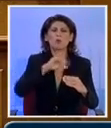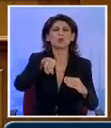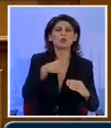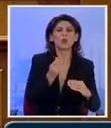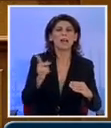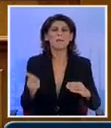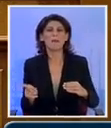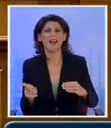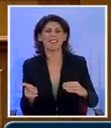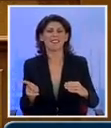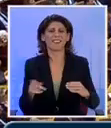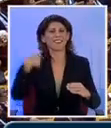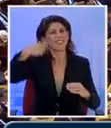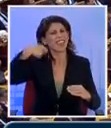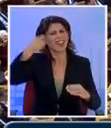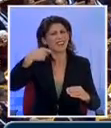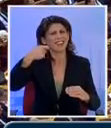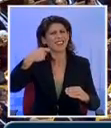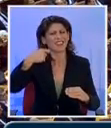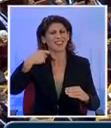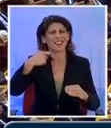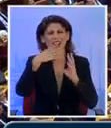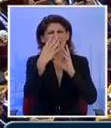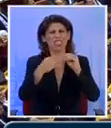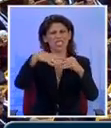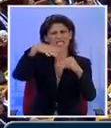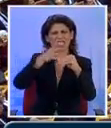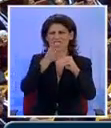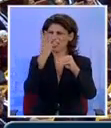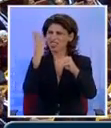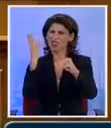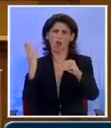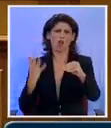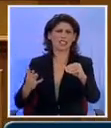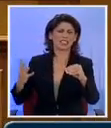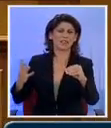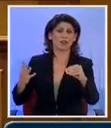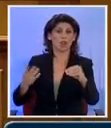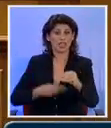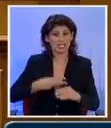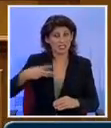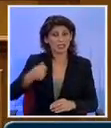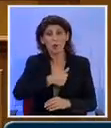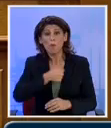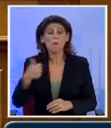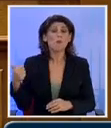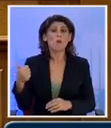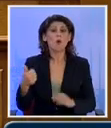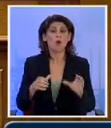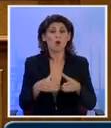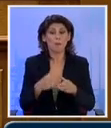Άλλωστε, μην το ξεχνάτε, ο ΣΥΡΙΖΑ είναι το μόνο κόμμα που με επίσημη ανακοίνωσή